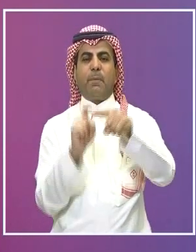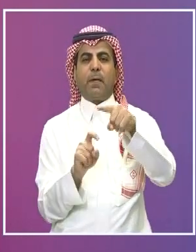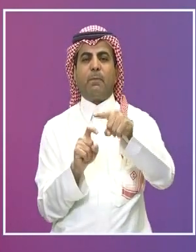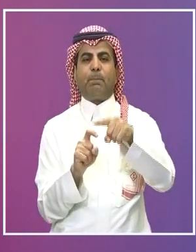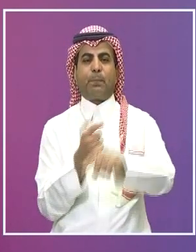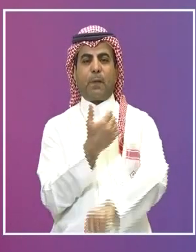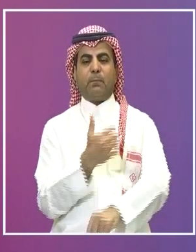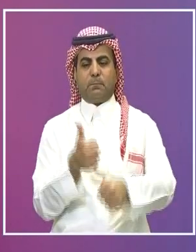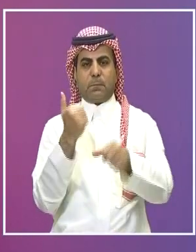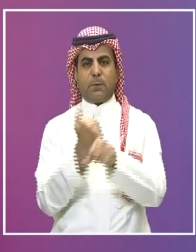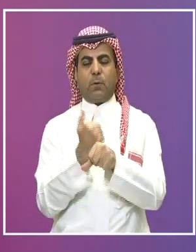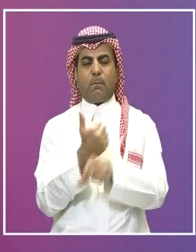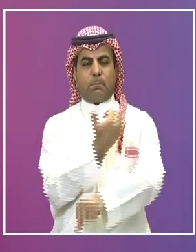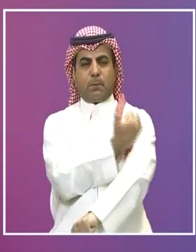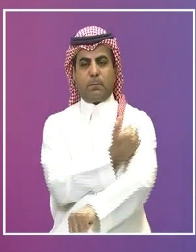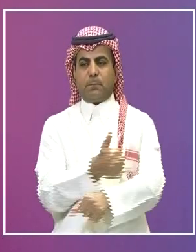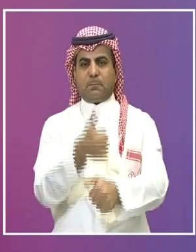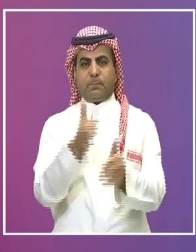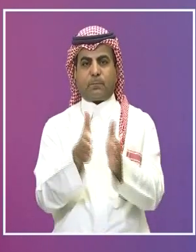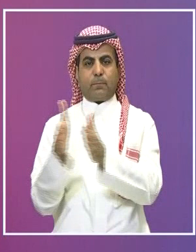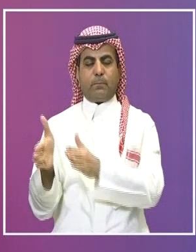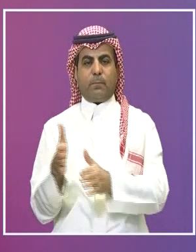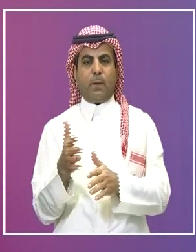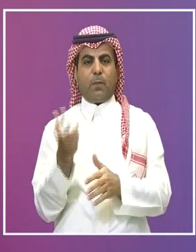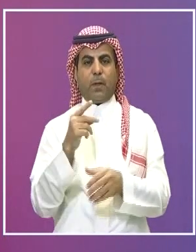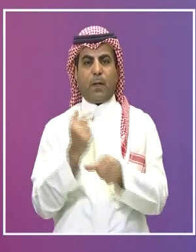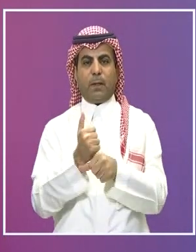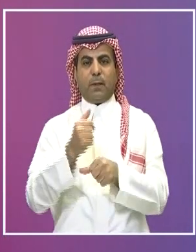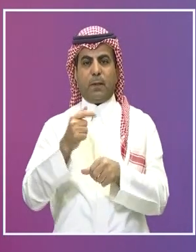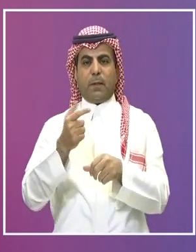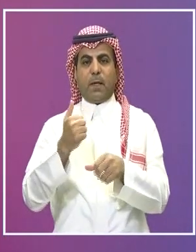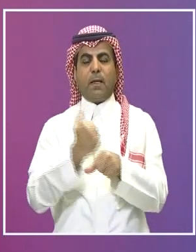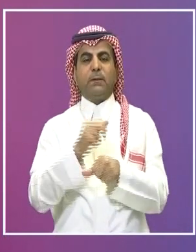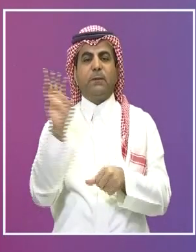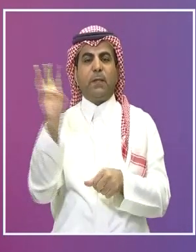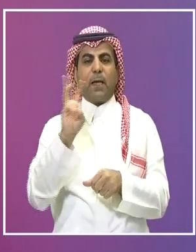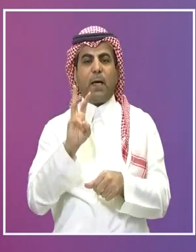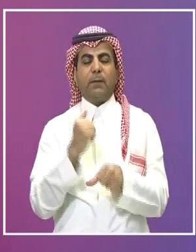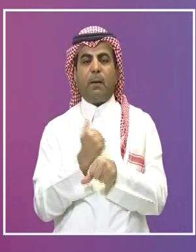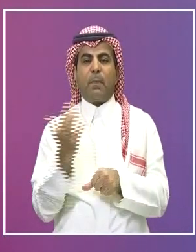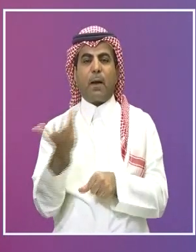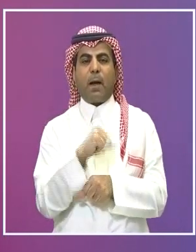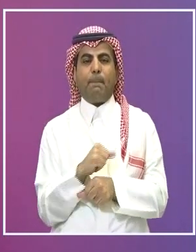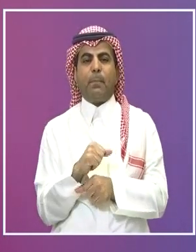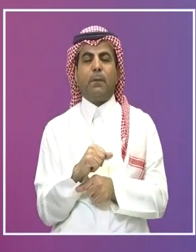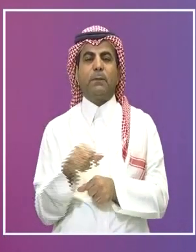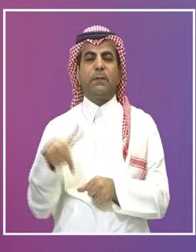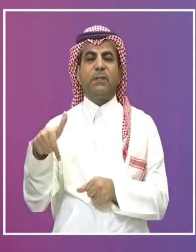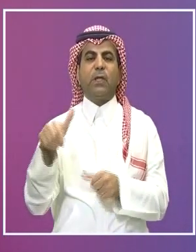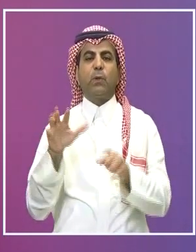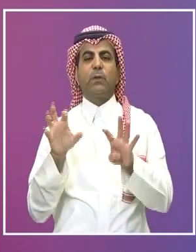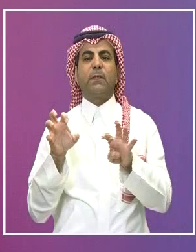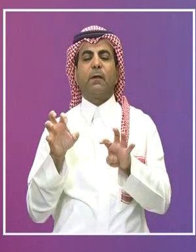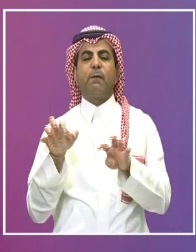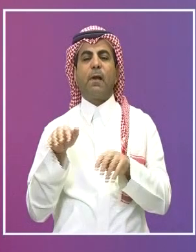عدد الموظفين. أيضا نسبة المحصنين من العاملين والعاملات في القطاع الخاص 96% من